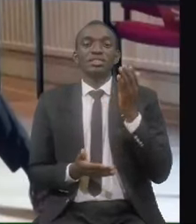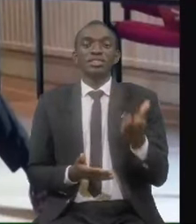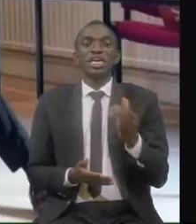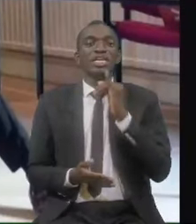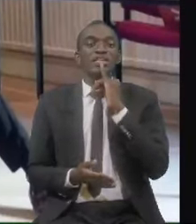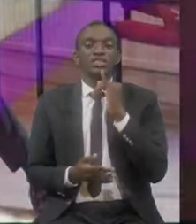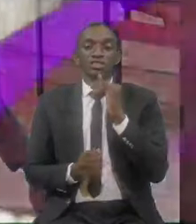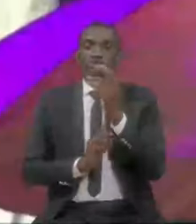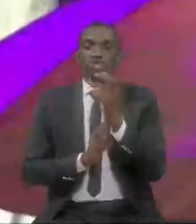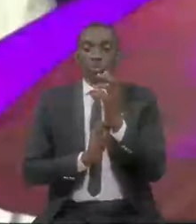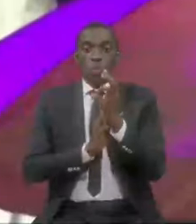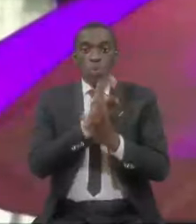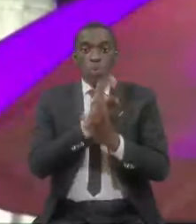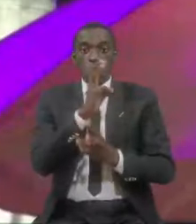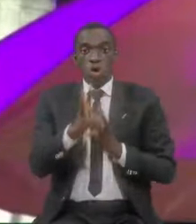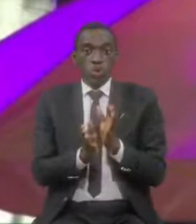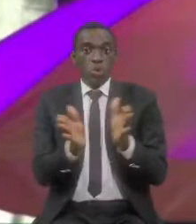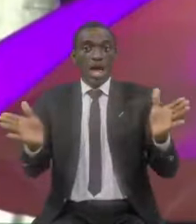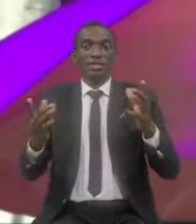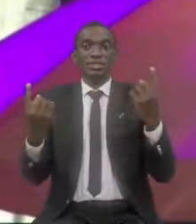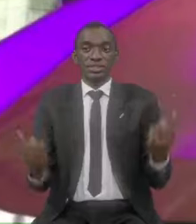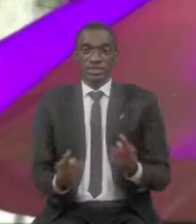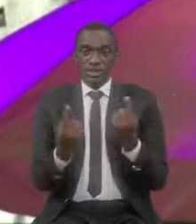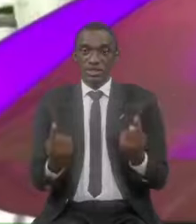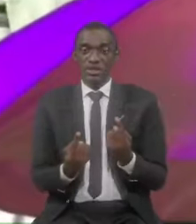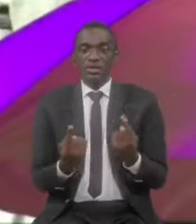qu'il y a un péché universel.